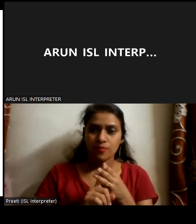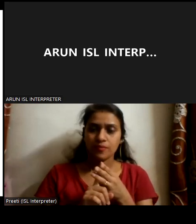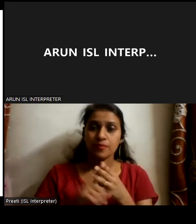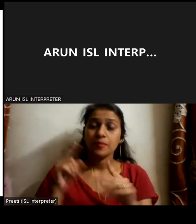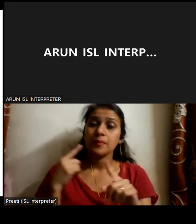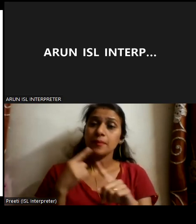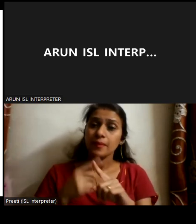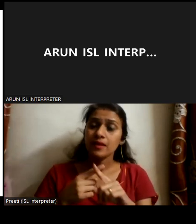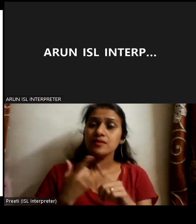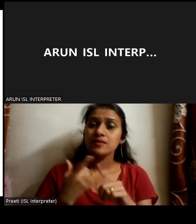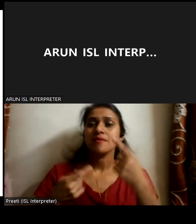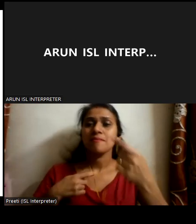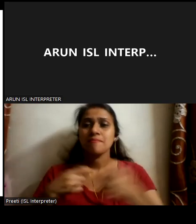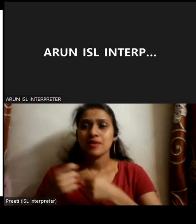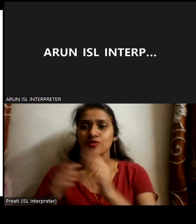डेवलपमेंट, बट